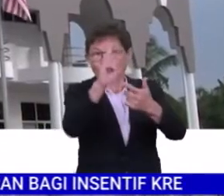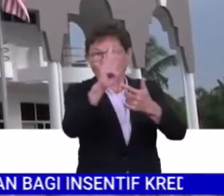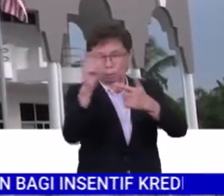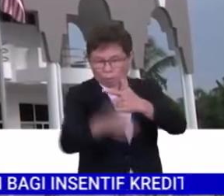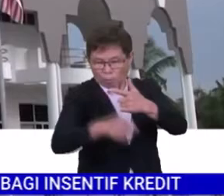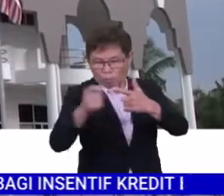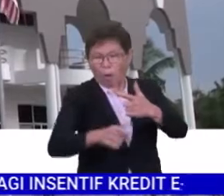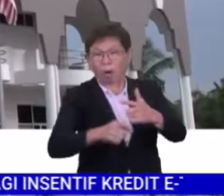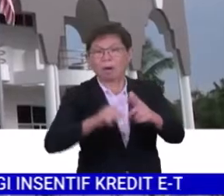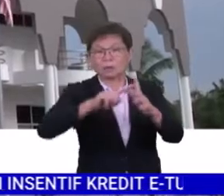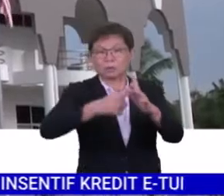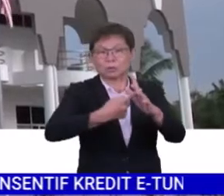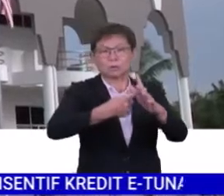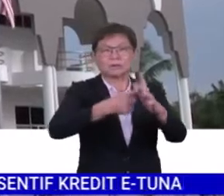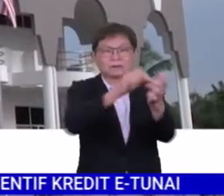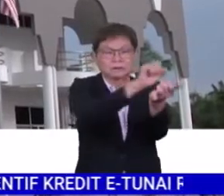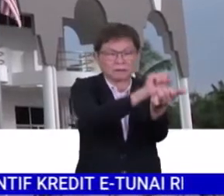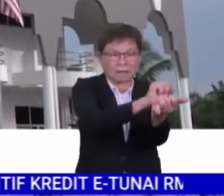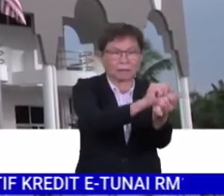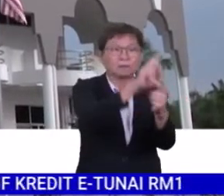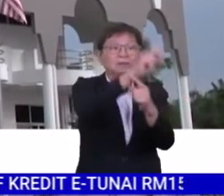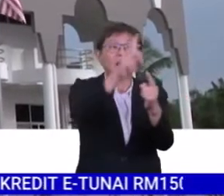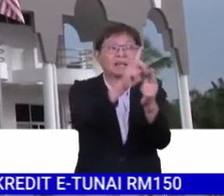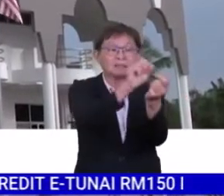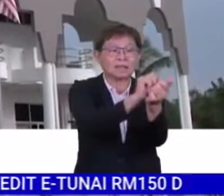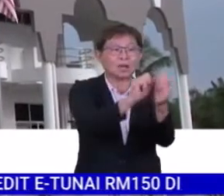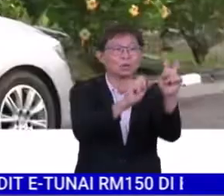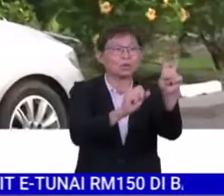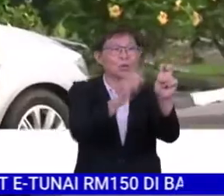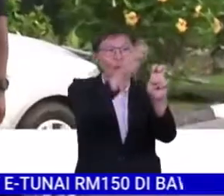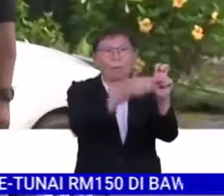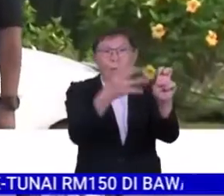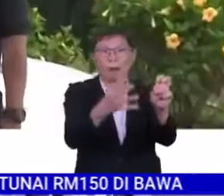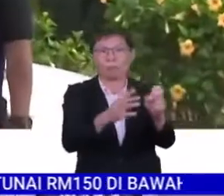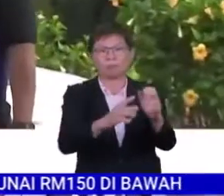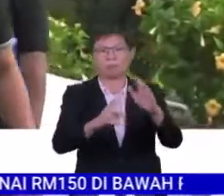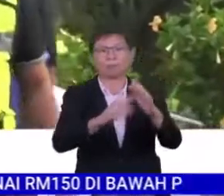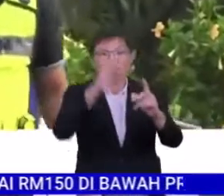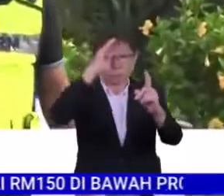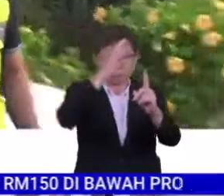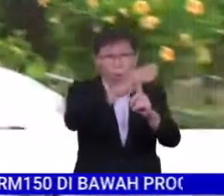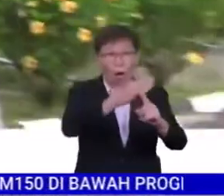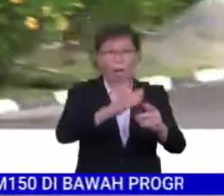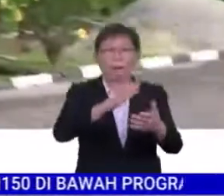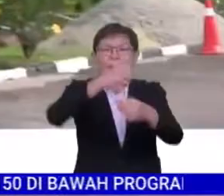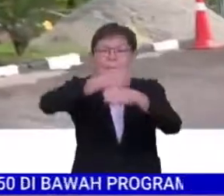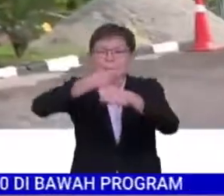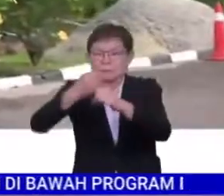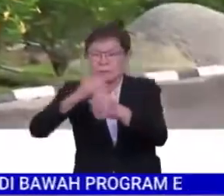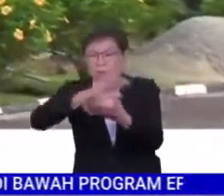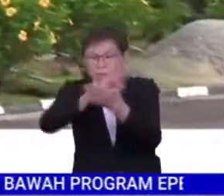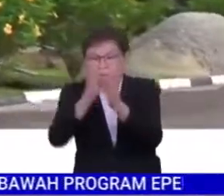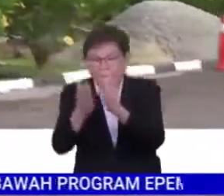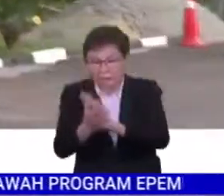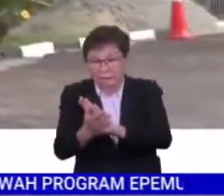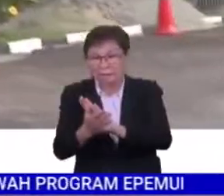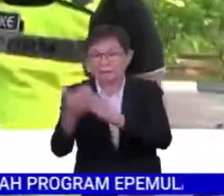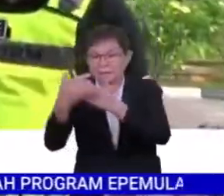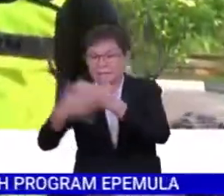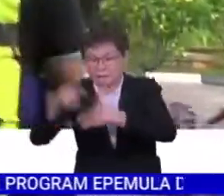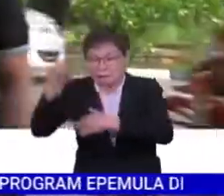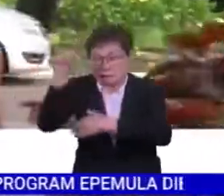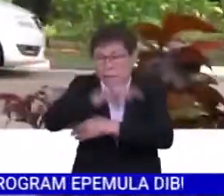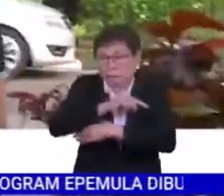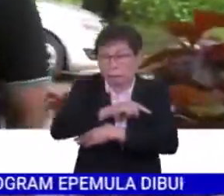bermula tarih tangkapan 20april lalu rasakan pertumbuhan dia didakwa mendatangkan cedera parah dengan menggunakan senjata